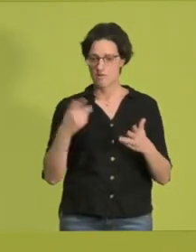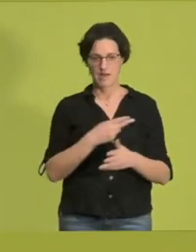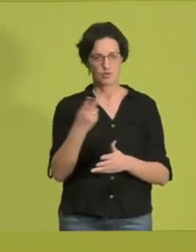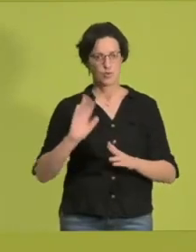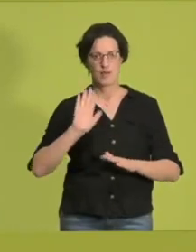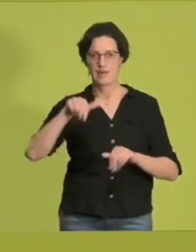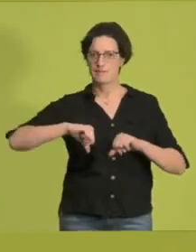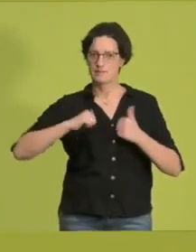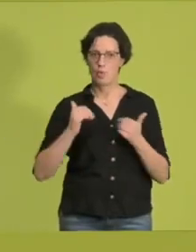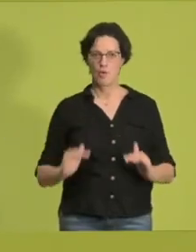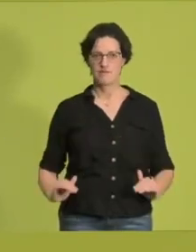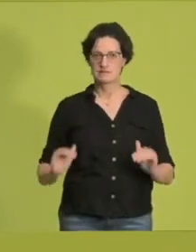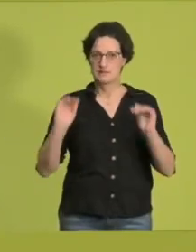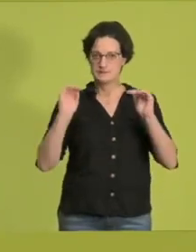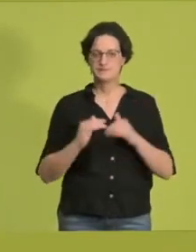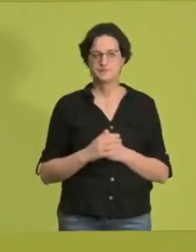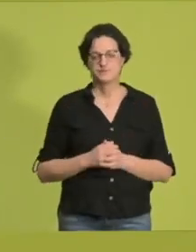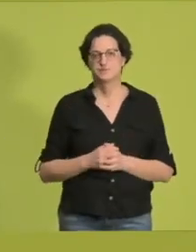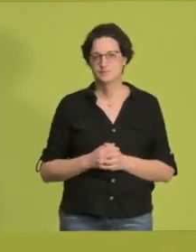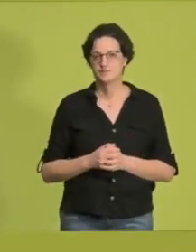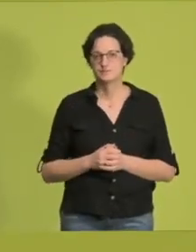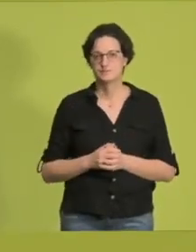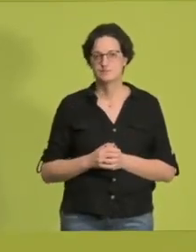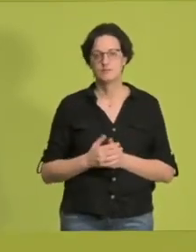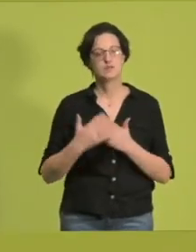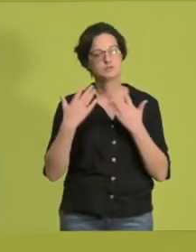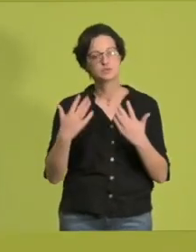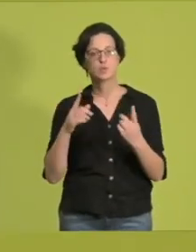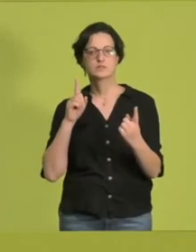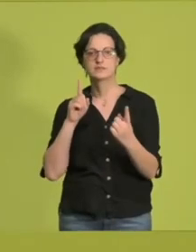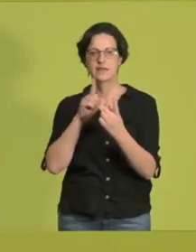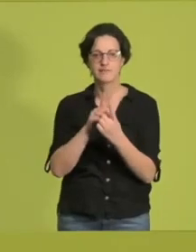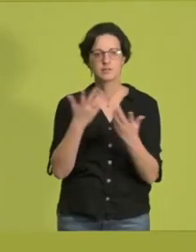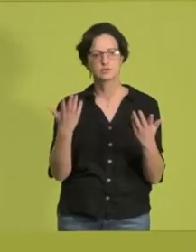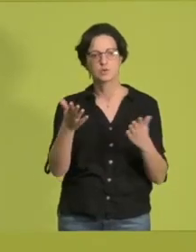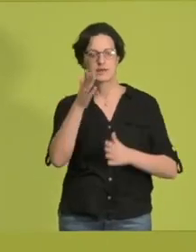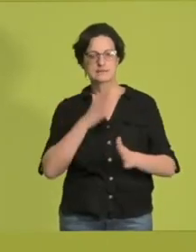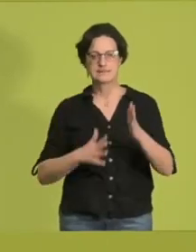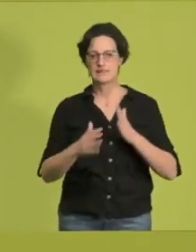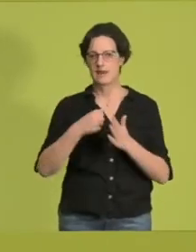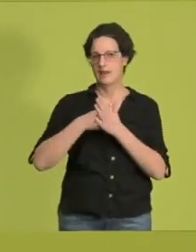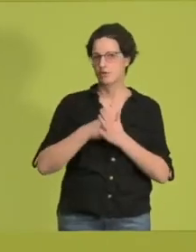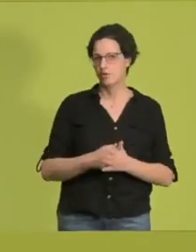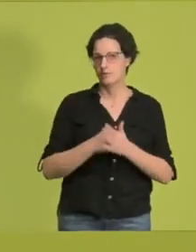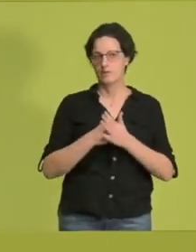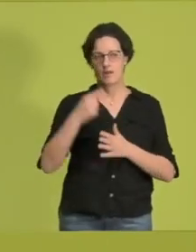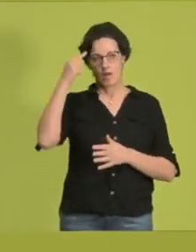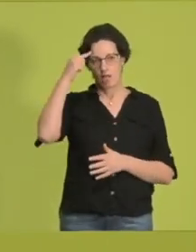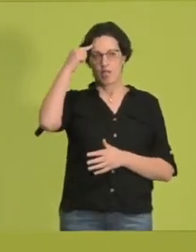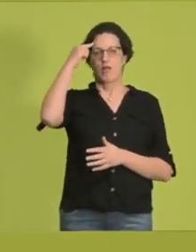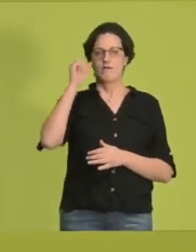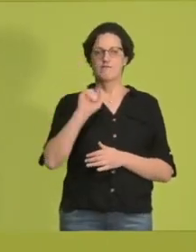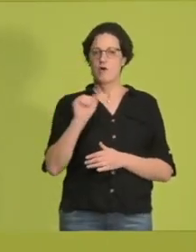haben es sind diese begegnungen diese eindrücke die ich mir immer wieder bewusst machen warum